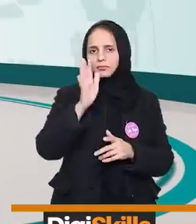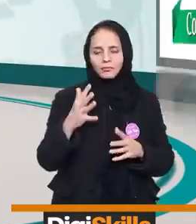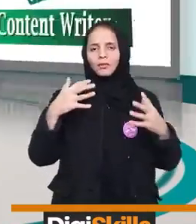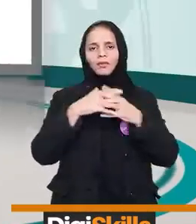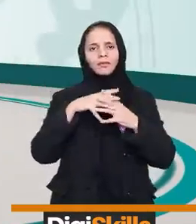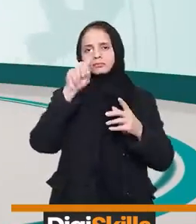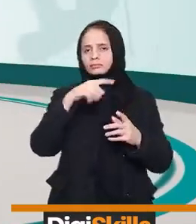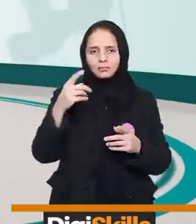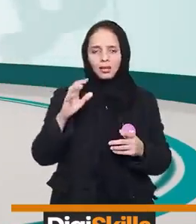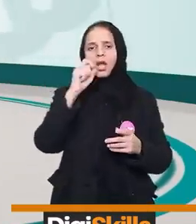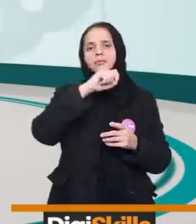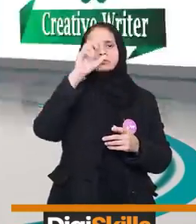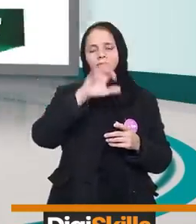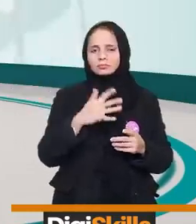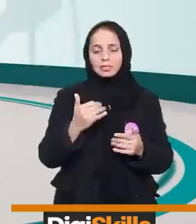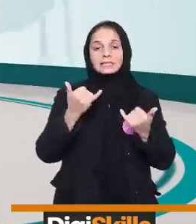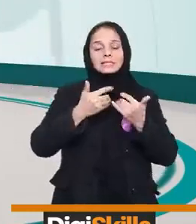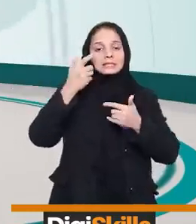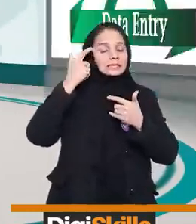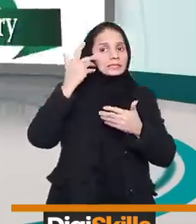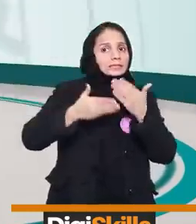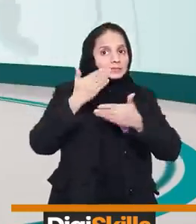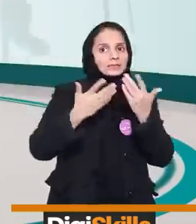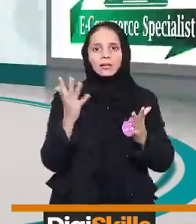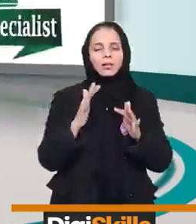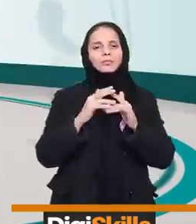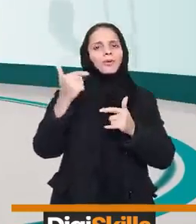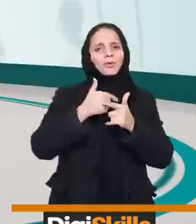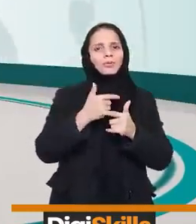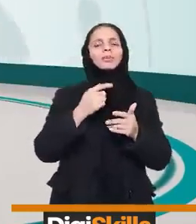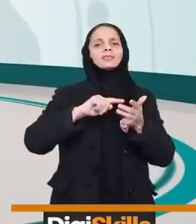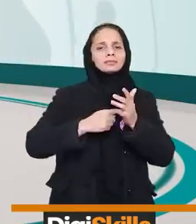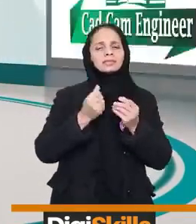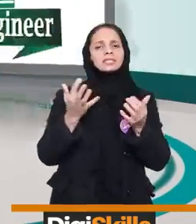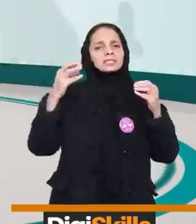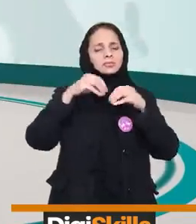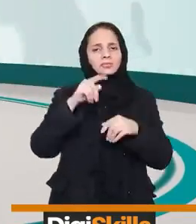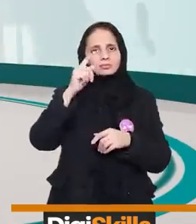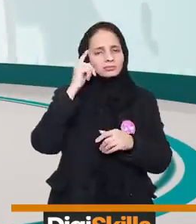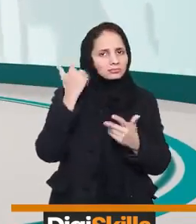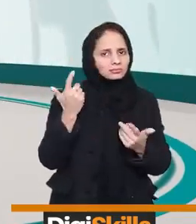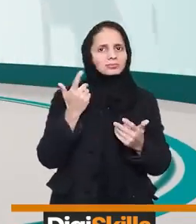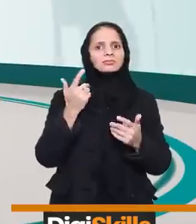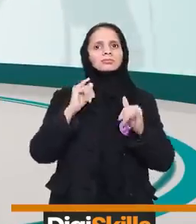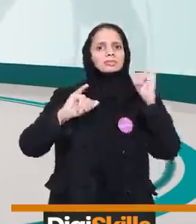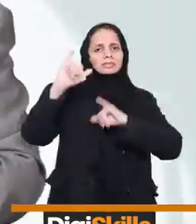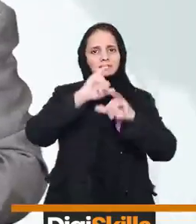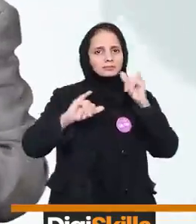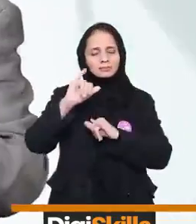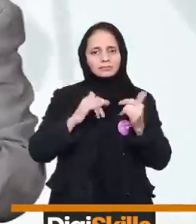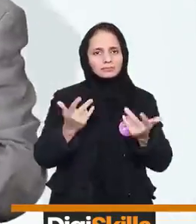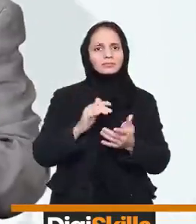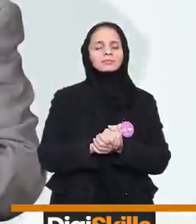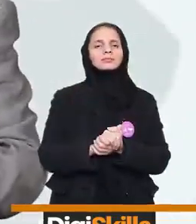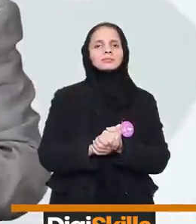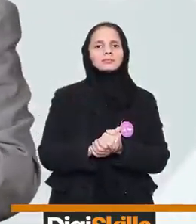ویب ڈیولپر، کانٹینٹ رائٹر، کریٹو رائٹر، ڈیٹا انٹری، ای کامرس اسپیشلسٹ، کیڈ کیم انجینئرنگ، جو